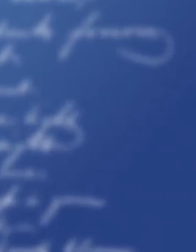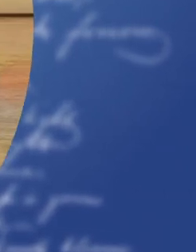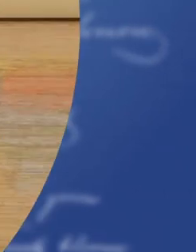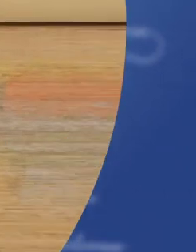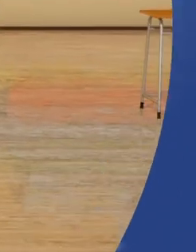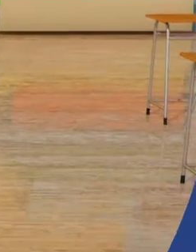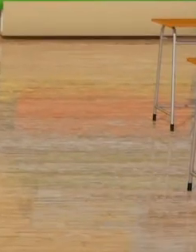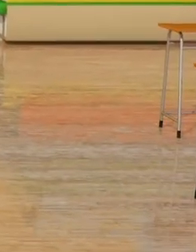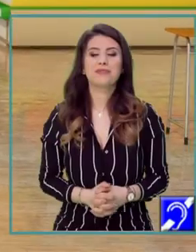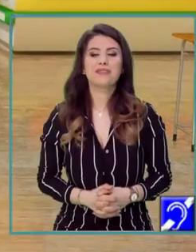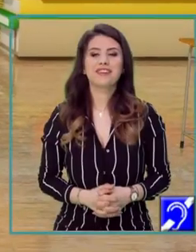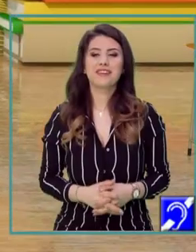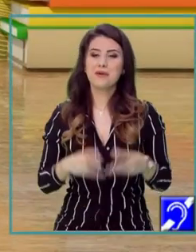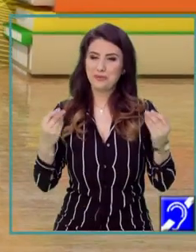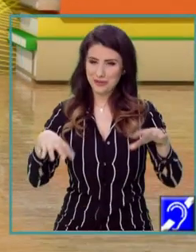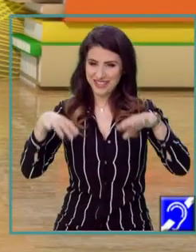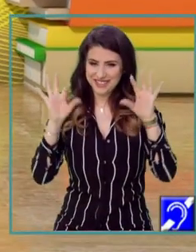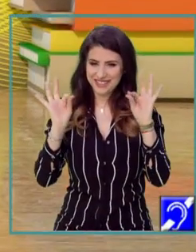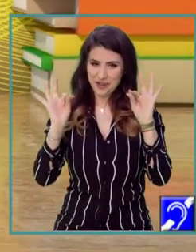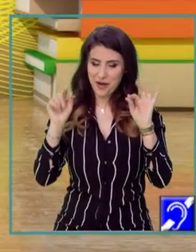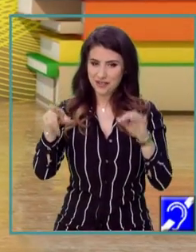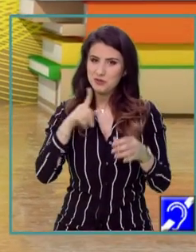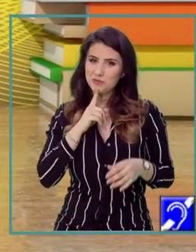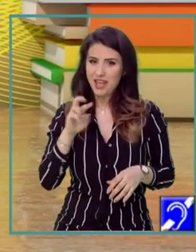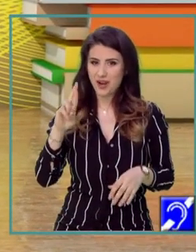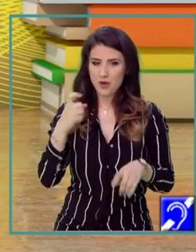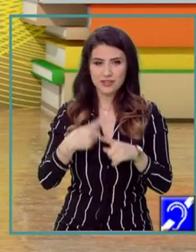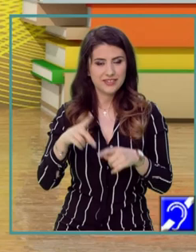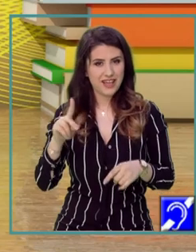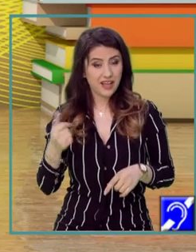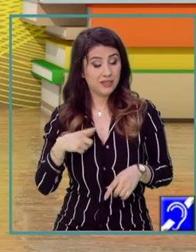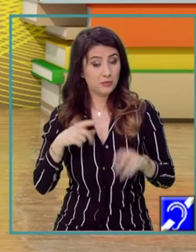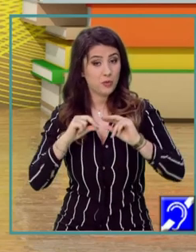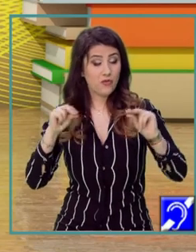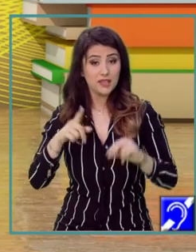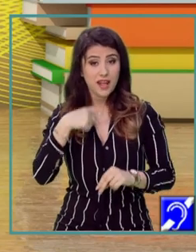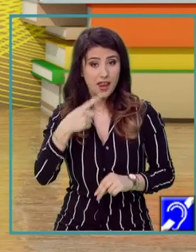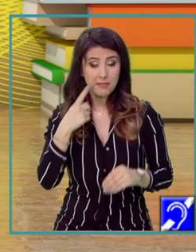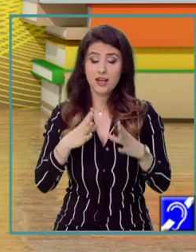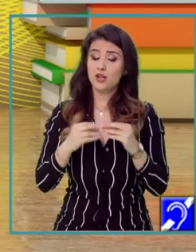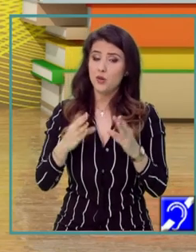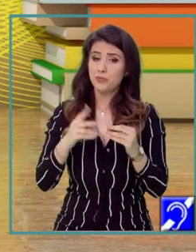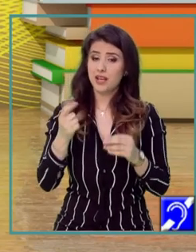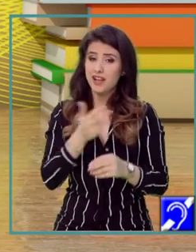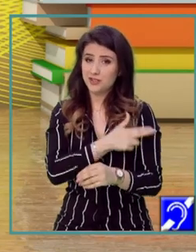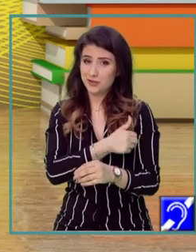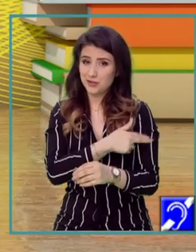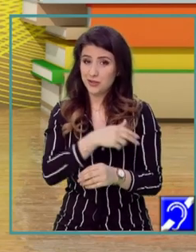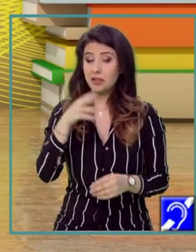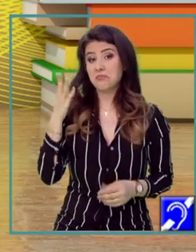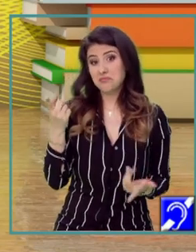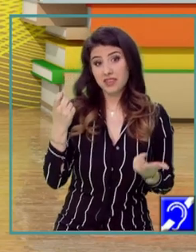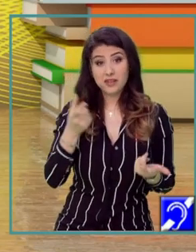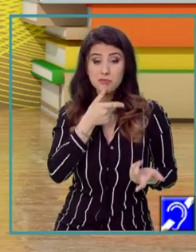pfu găsit dragi copii Roxana Petre numele meu sunt profesorul de limba și literatura română la Liceul Teoretic Benjamin Franklin